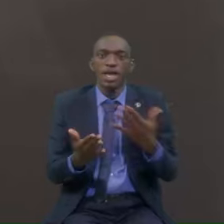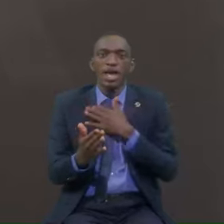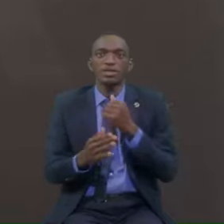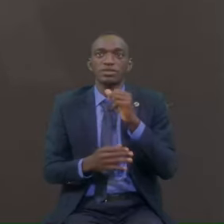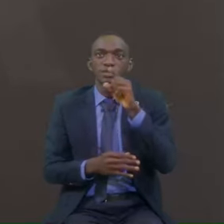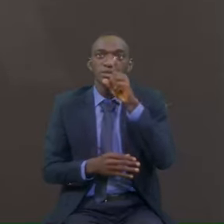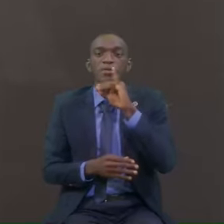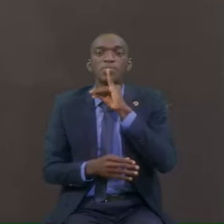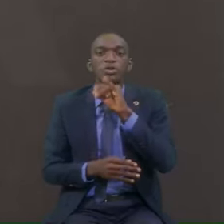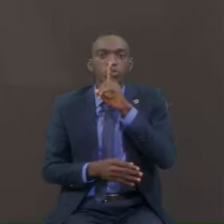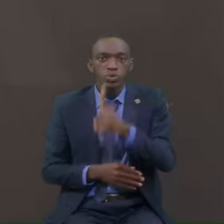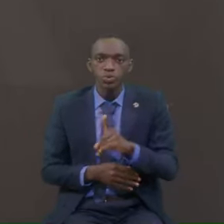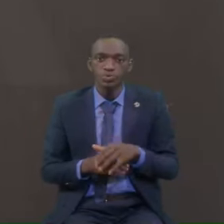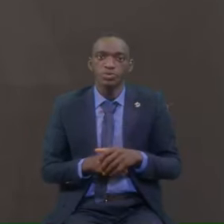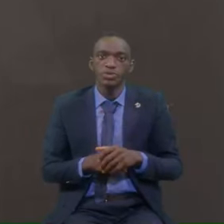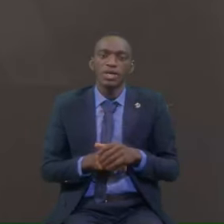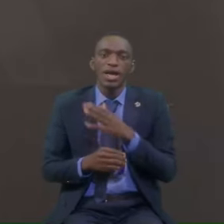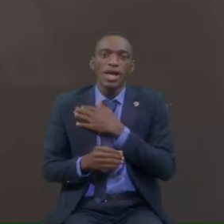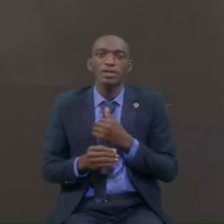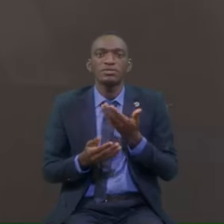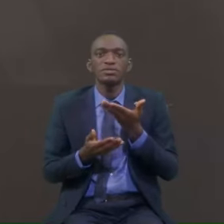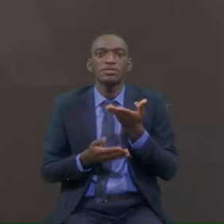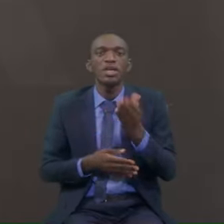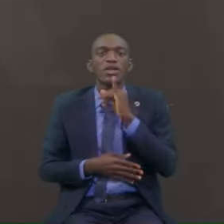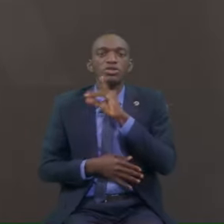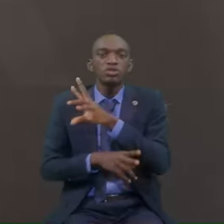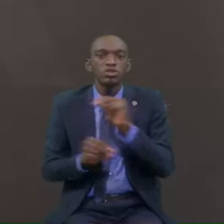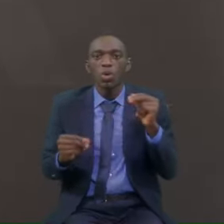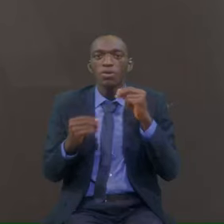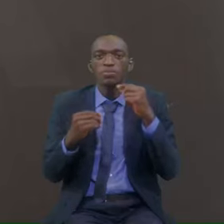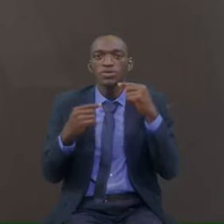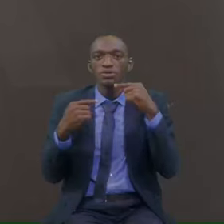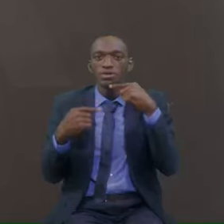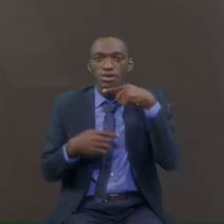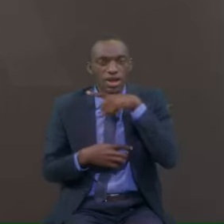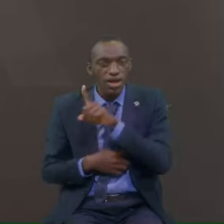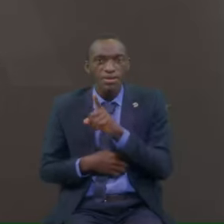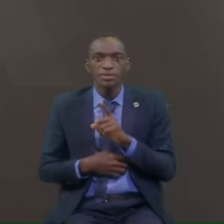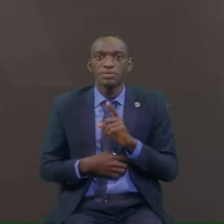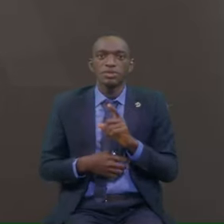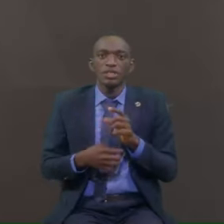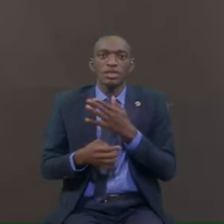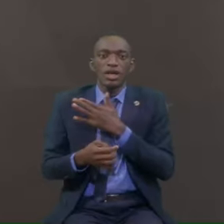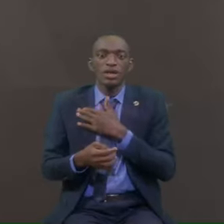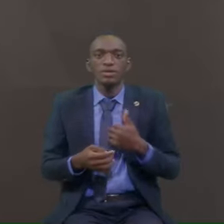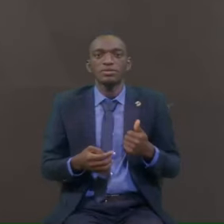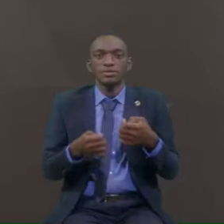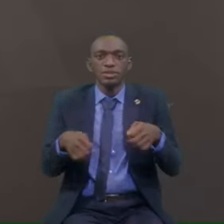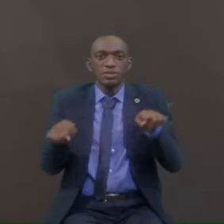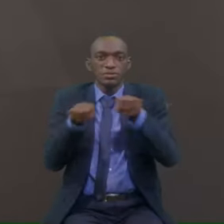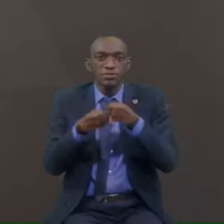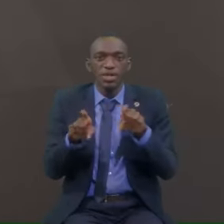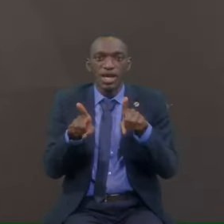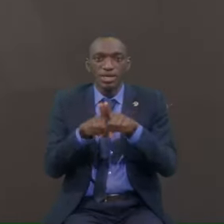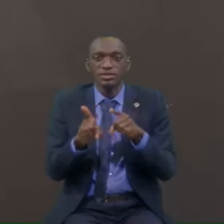Et c'est la vérité. La fin du verset 27 dit, et qu'elle est véritable et qu'elle n'est point